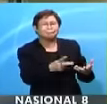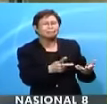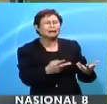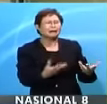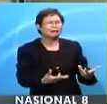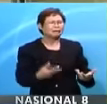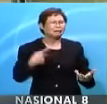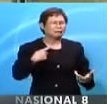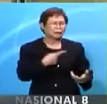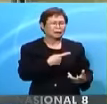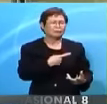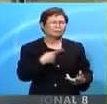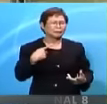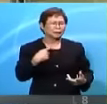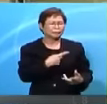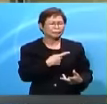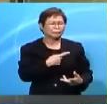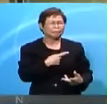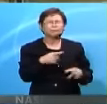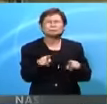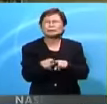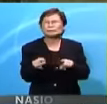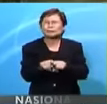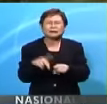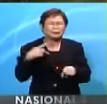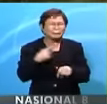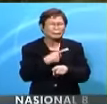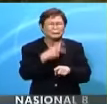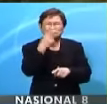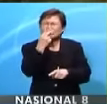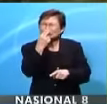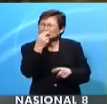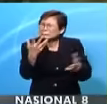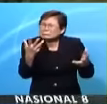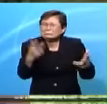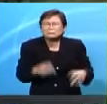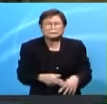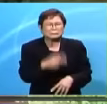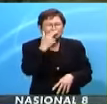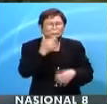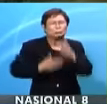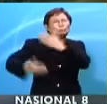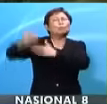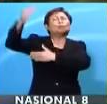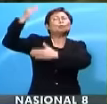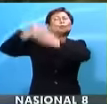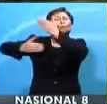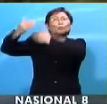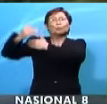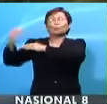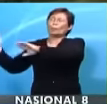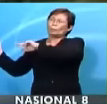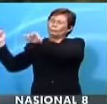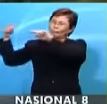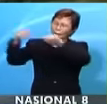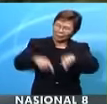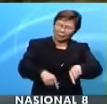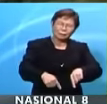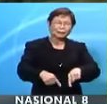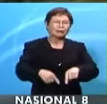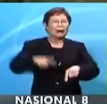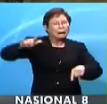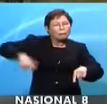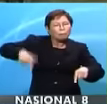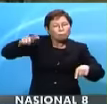kami berapa memang macam agak pelik lah. Kalau dulu-dulu mereka balik, mungkin